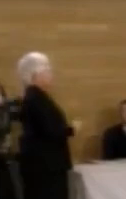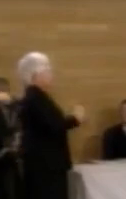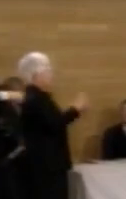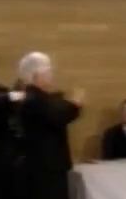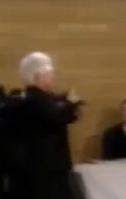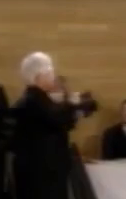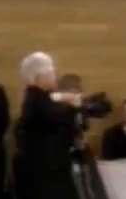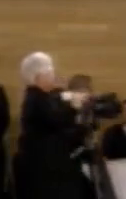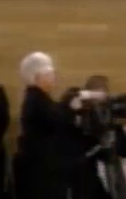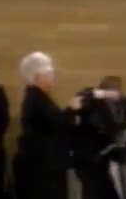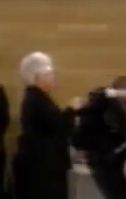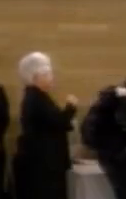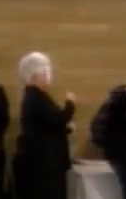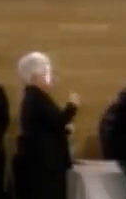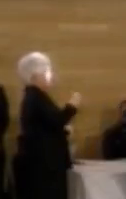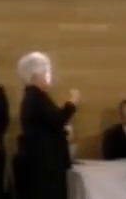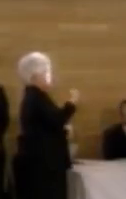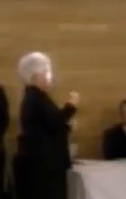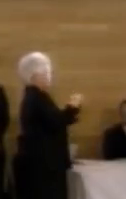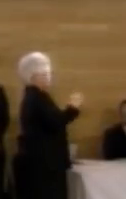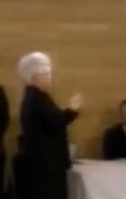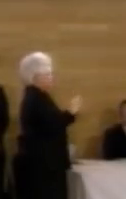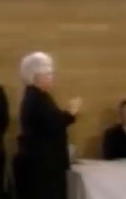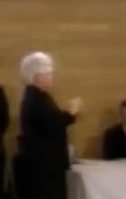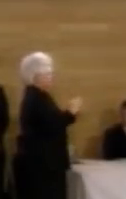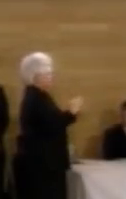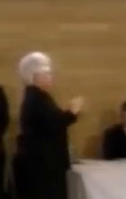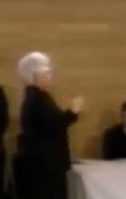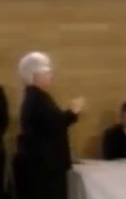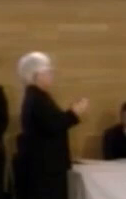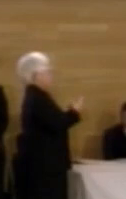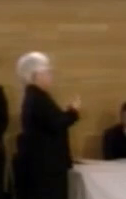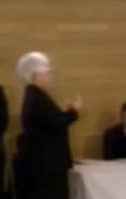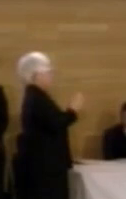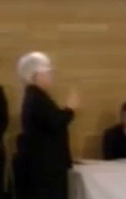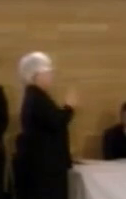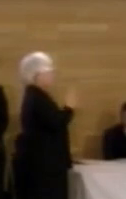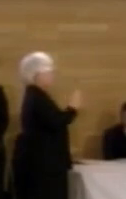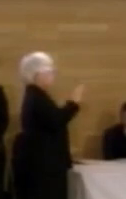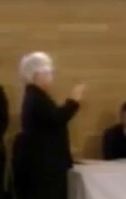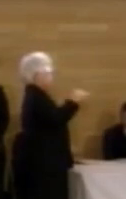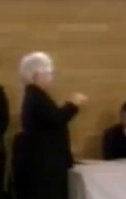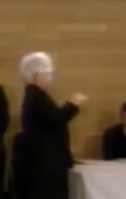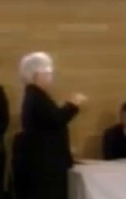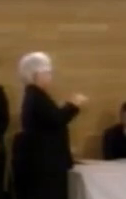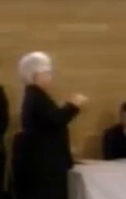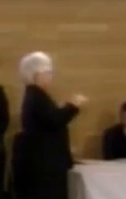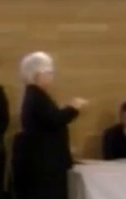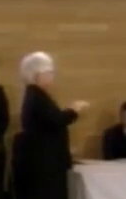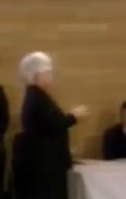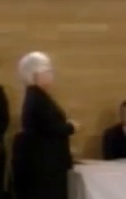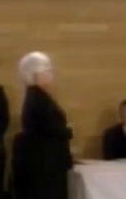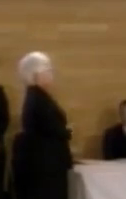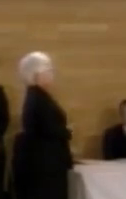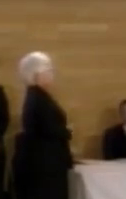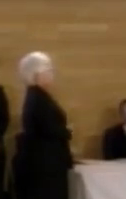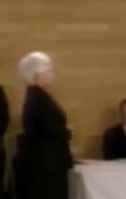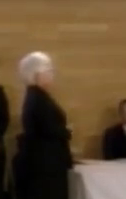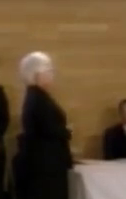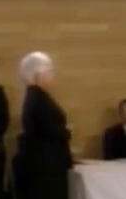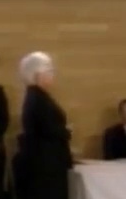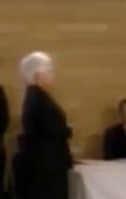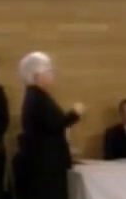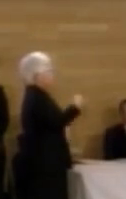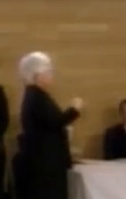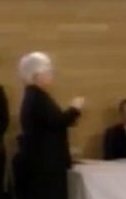県大槌町合同追悼式の挙行にあたり、大槌町